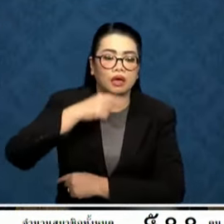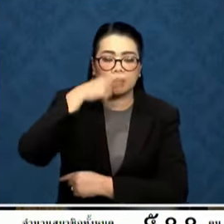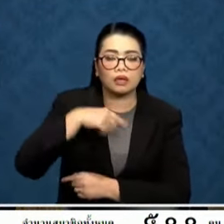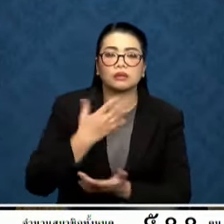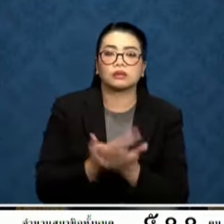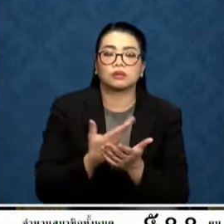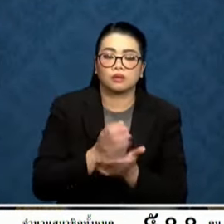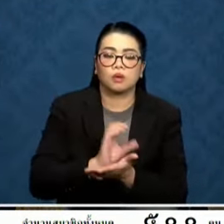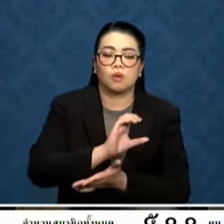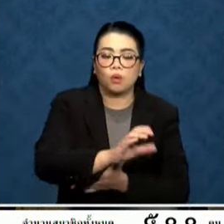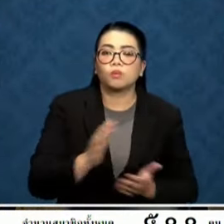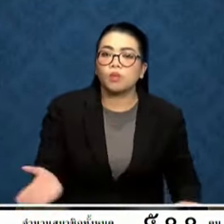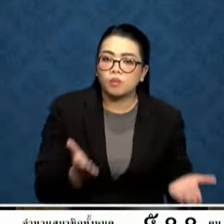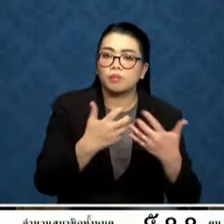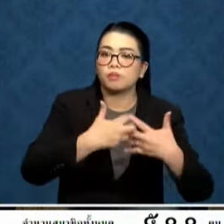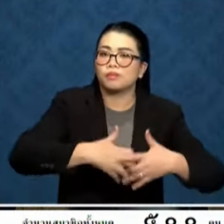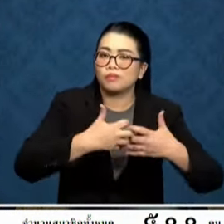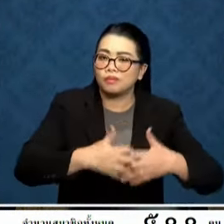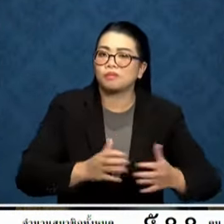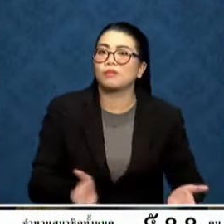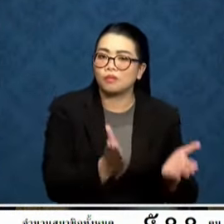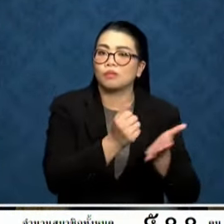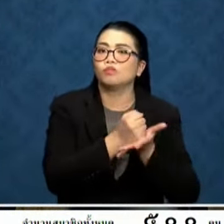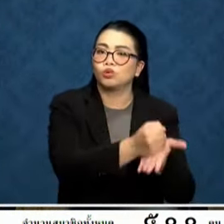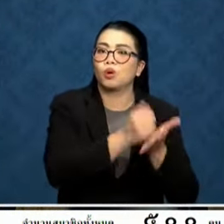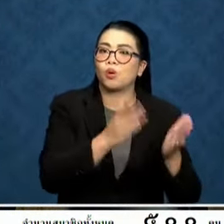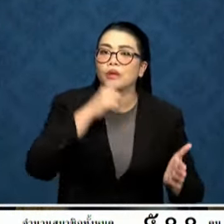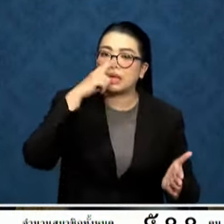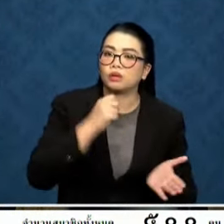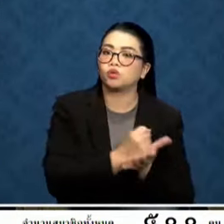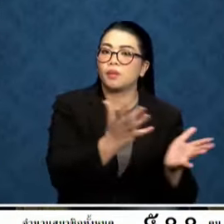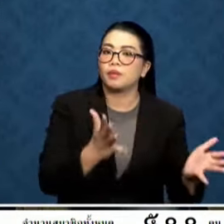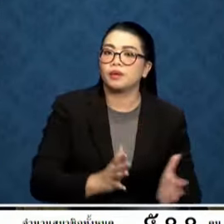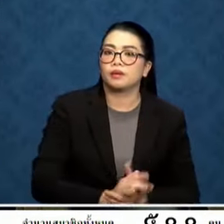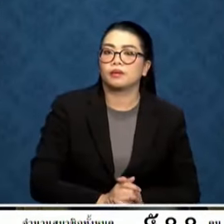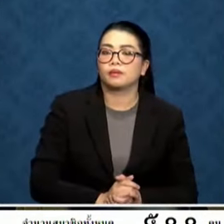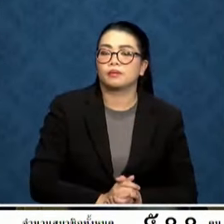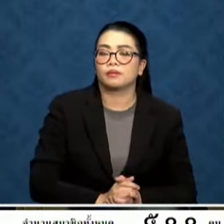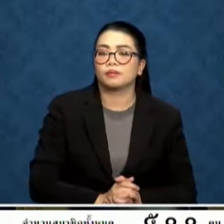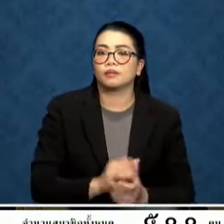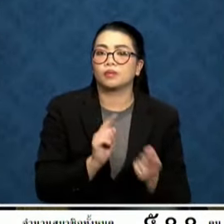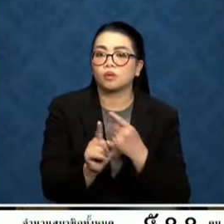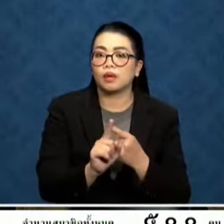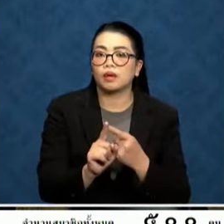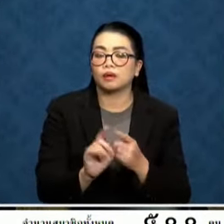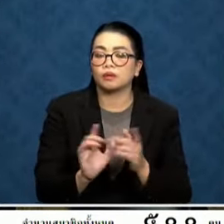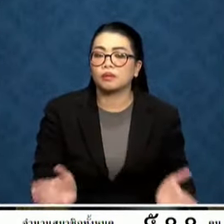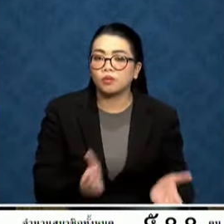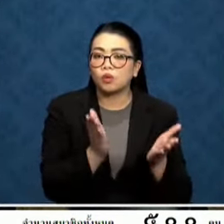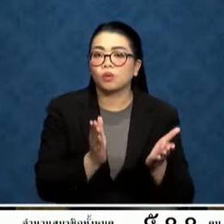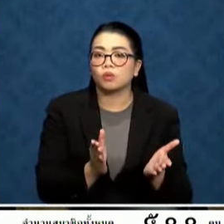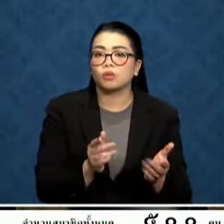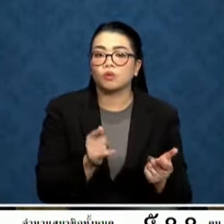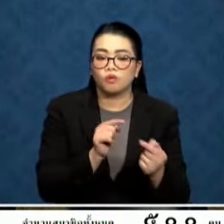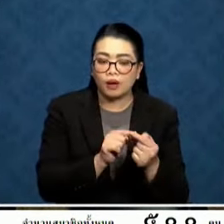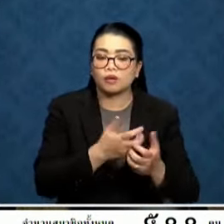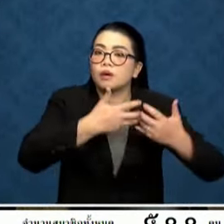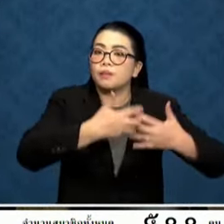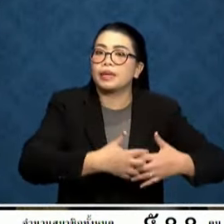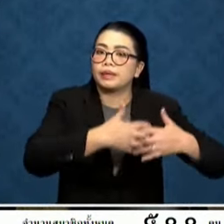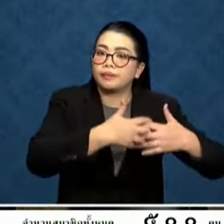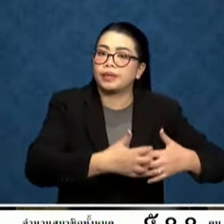จัดสรรงบประมาณอย่างจริงจังนะครับในการสนับสนุนฝั่งซัพลายเลย